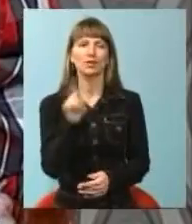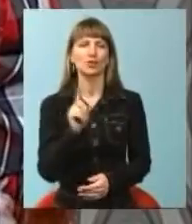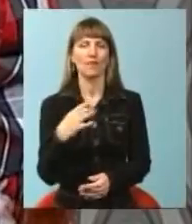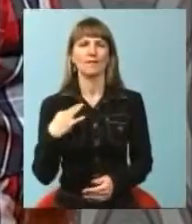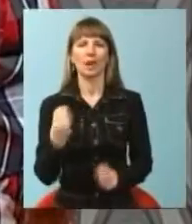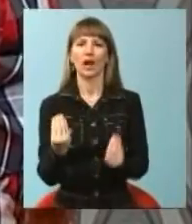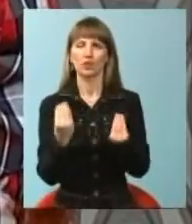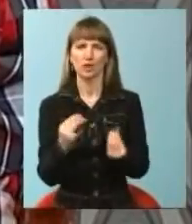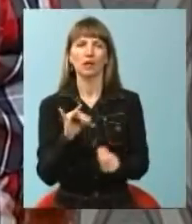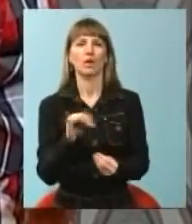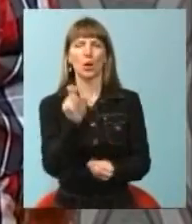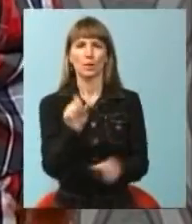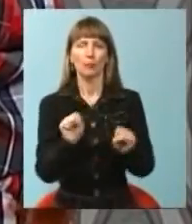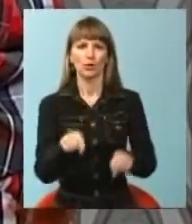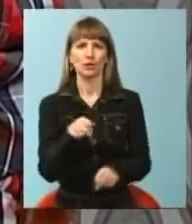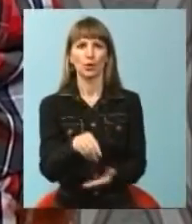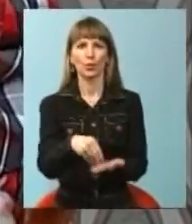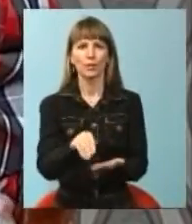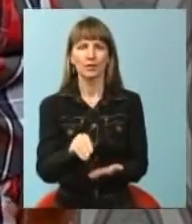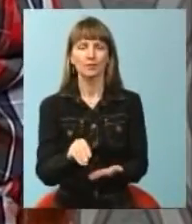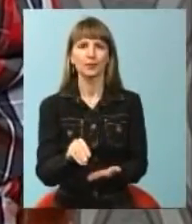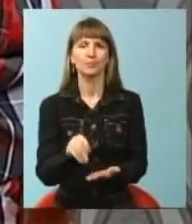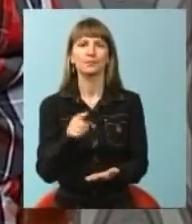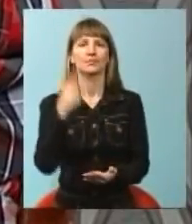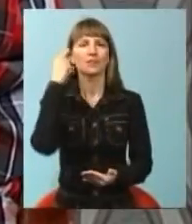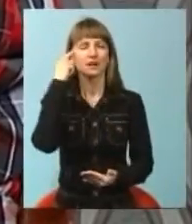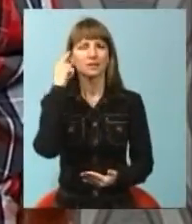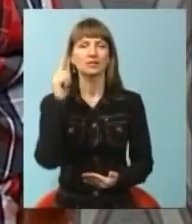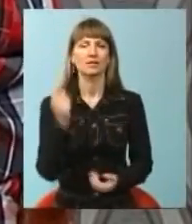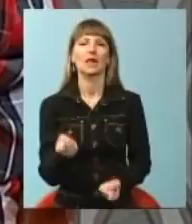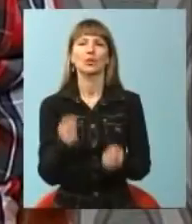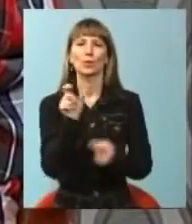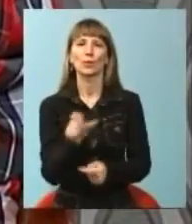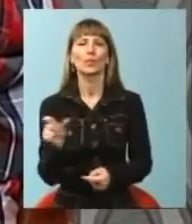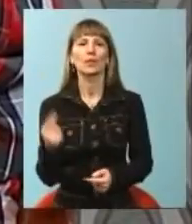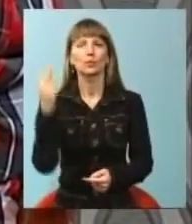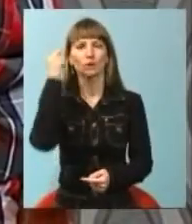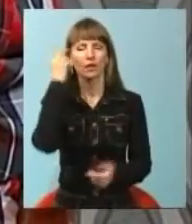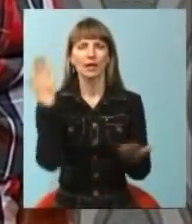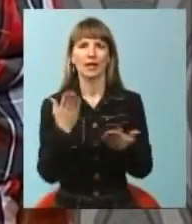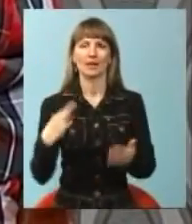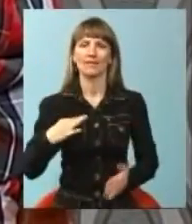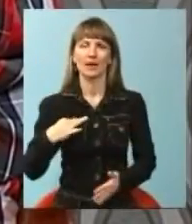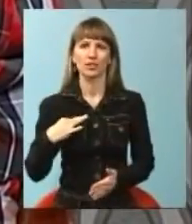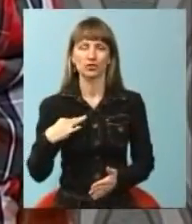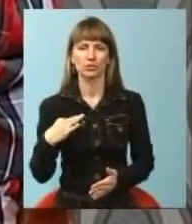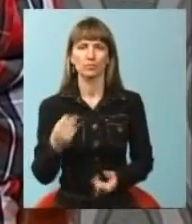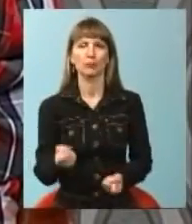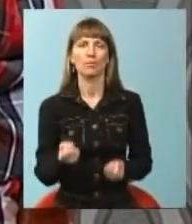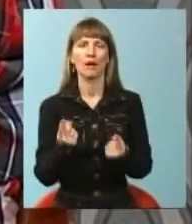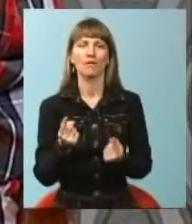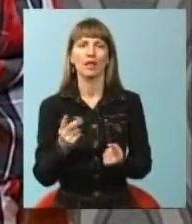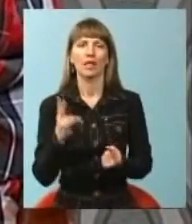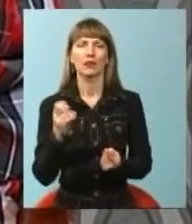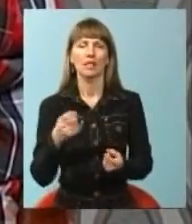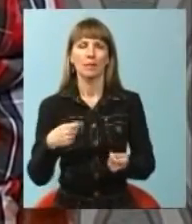річ якісна, і вона її може купити. А до речі, чи знаєш ти, звідки люди взагалі дізнаються, які речі вийшли там на